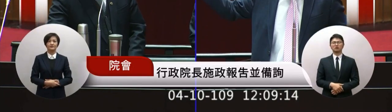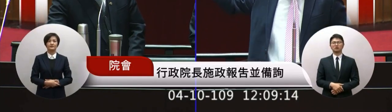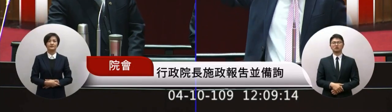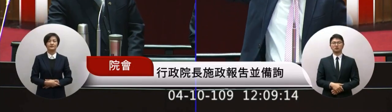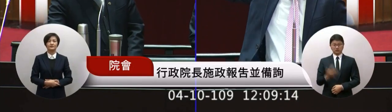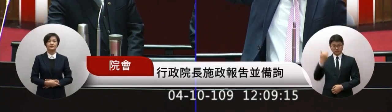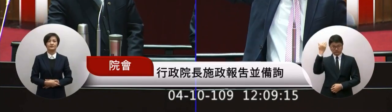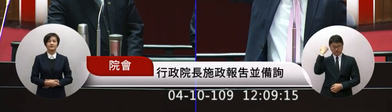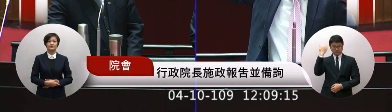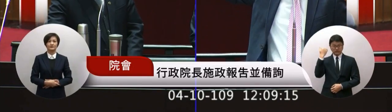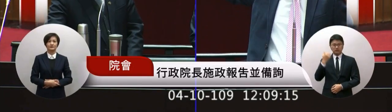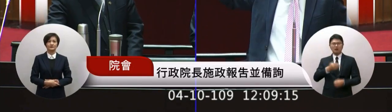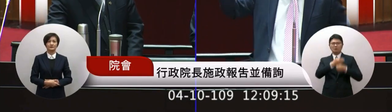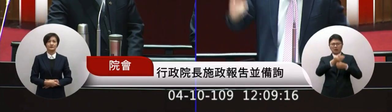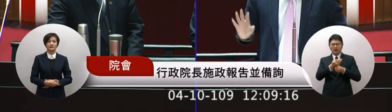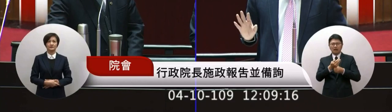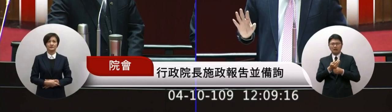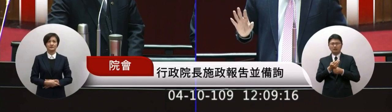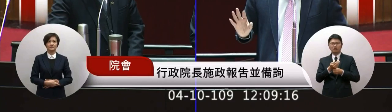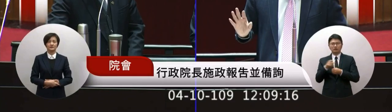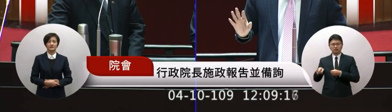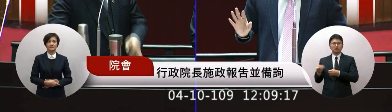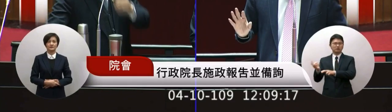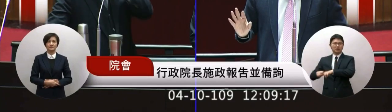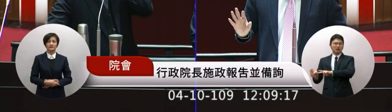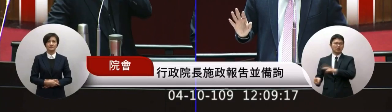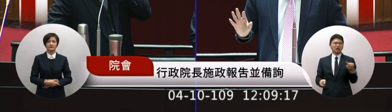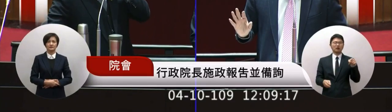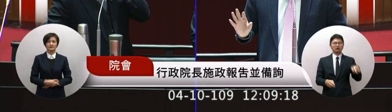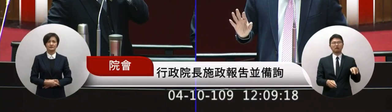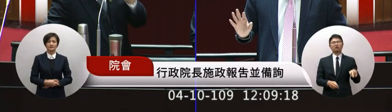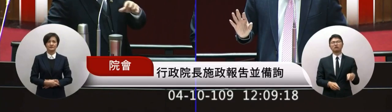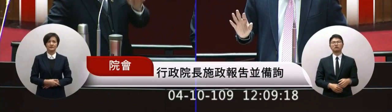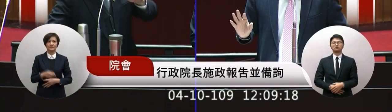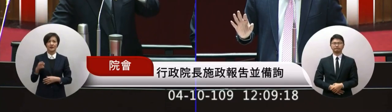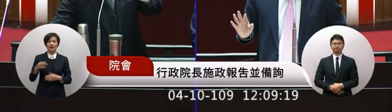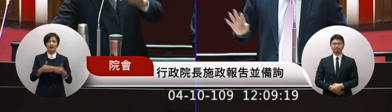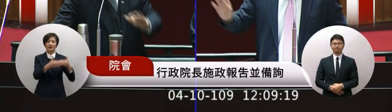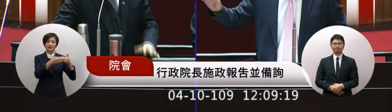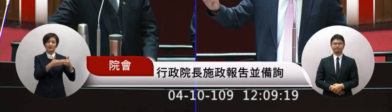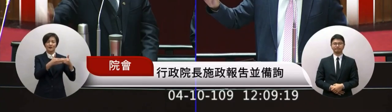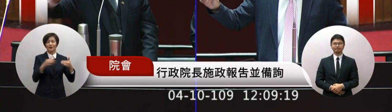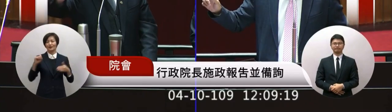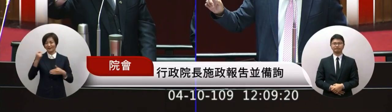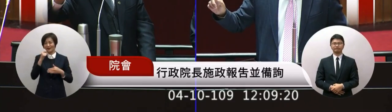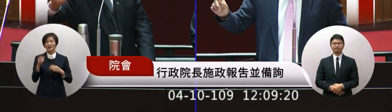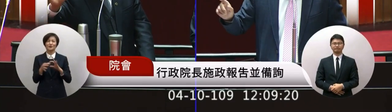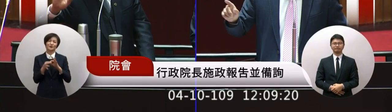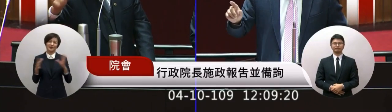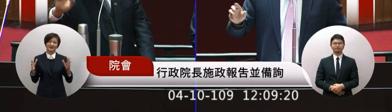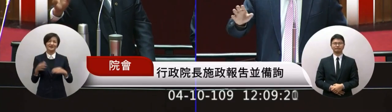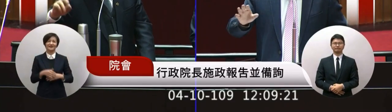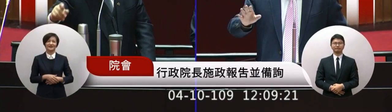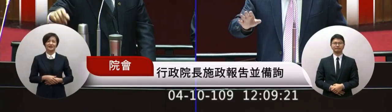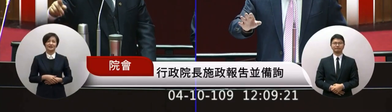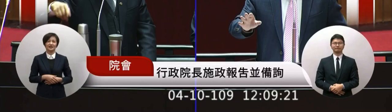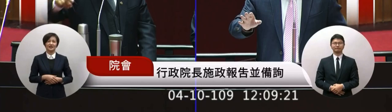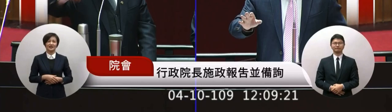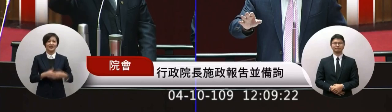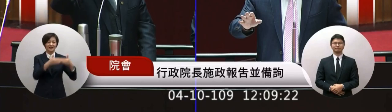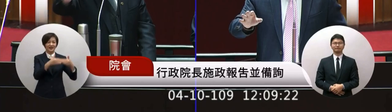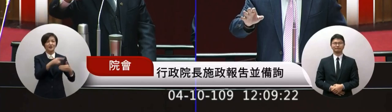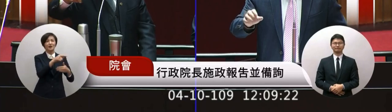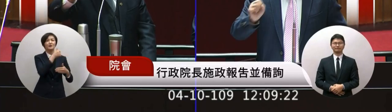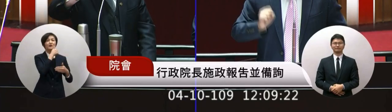这样子，又马英九又把它改回来。 因中国的跟咱拢无啥共，因的翻译吼，